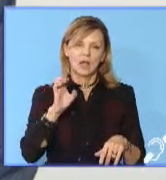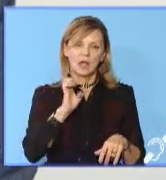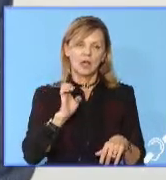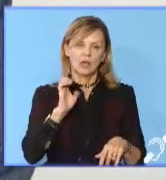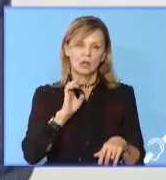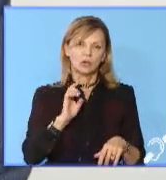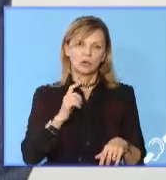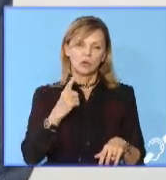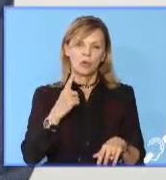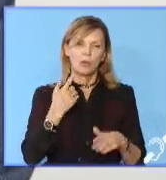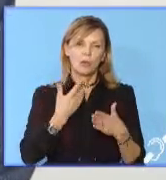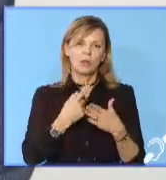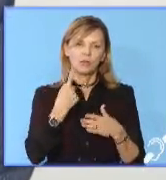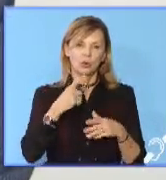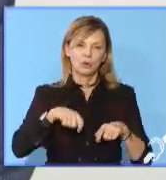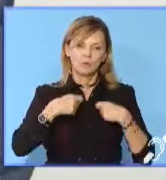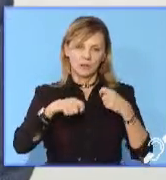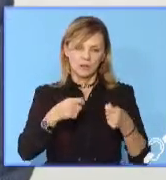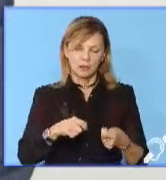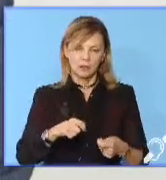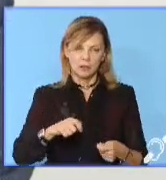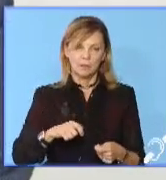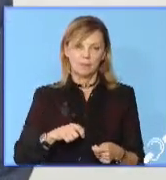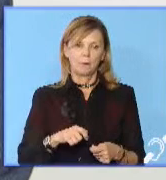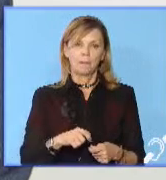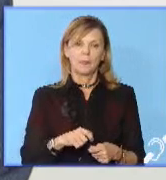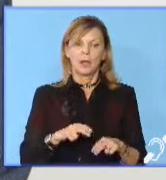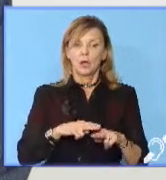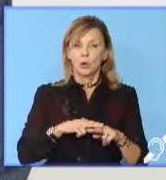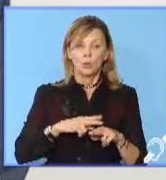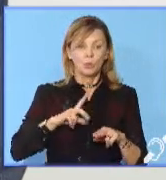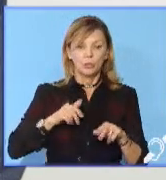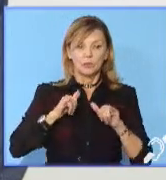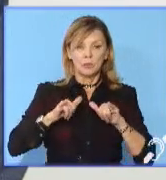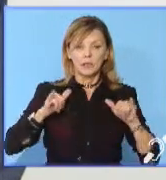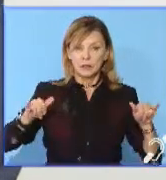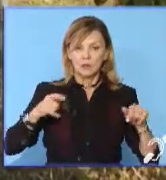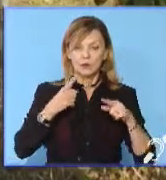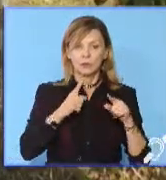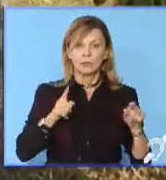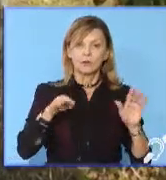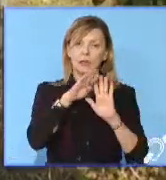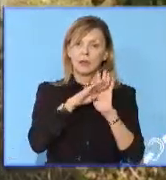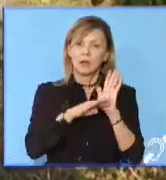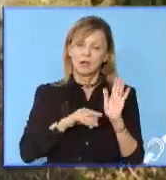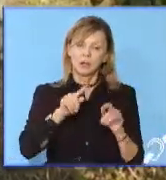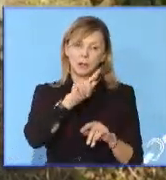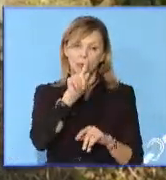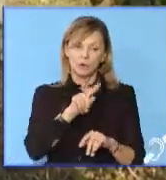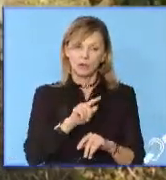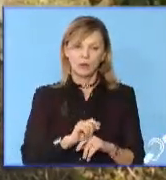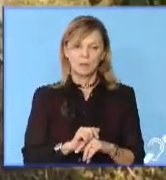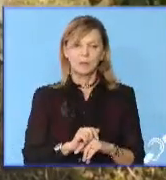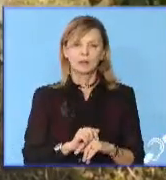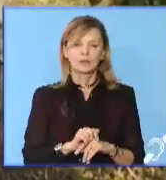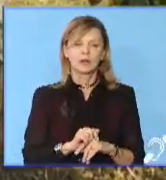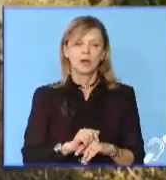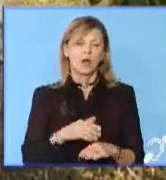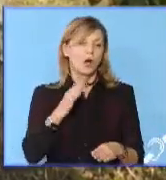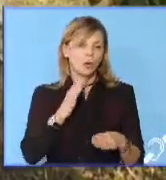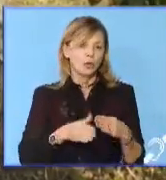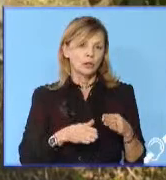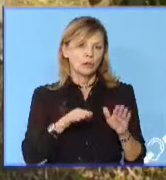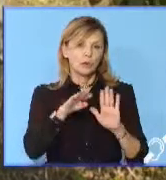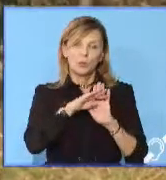pe investiție. Am putea să intrăm, să dezvoltăm fiecare program în parte, să ne spuneți despre, de pildă, ultimul despre care ați